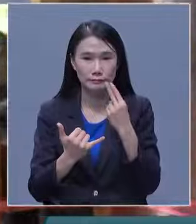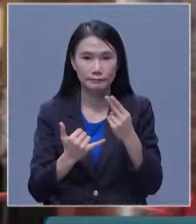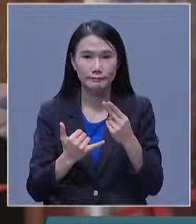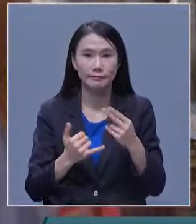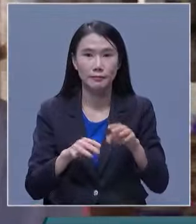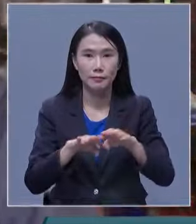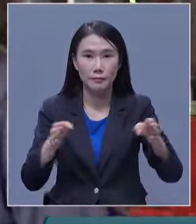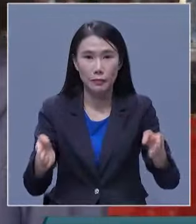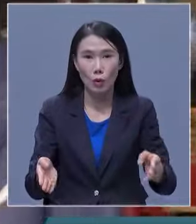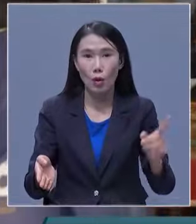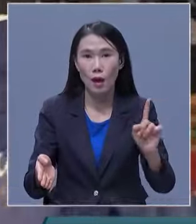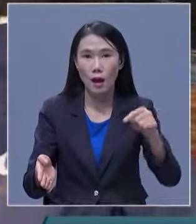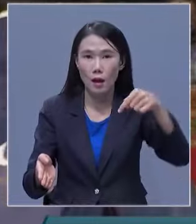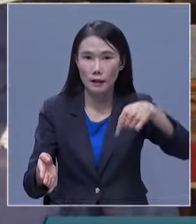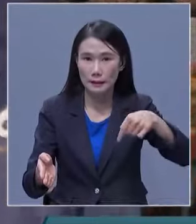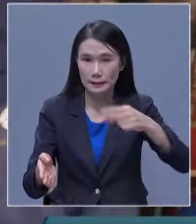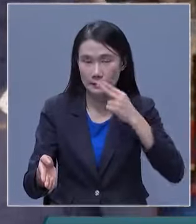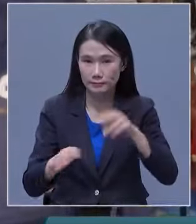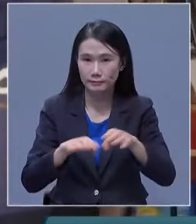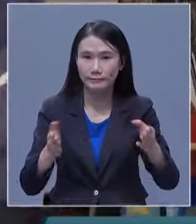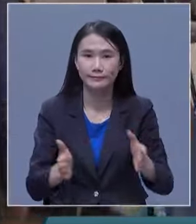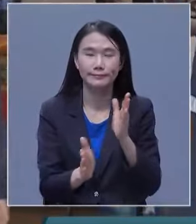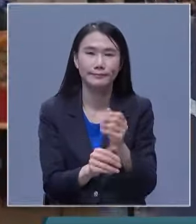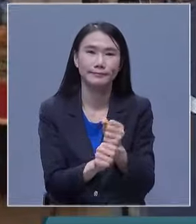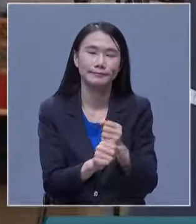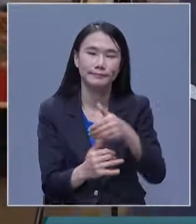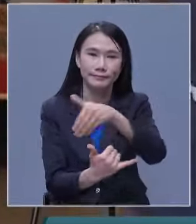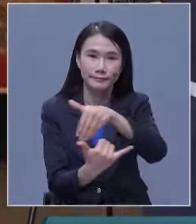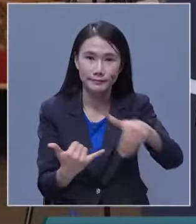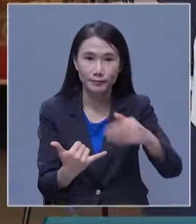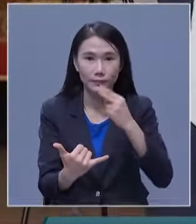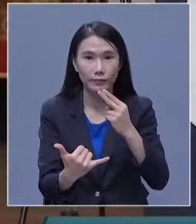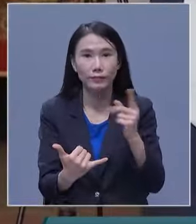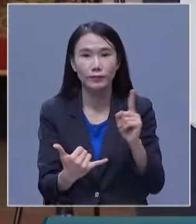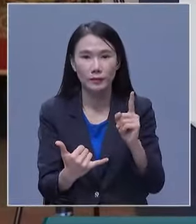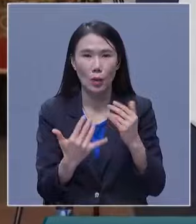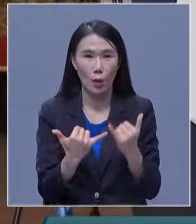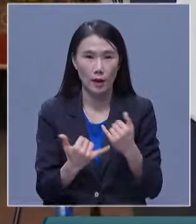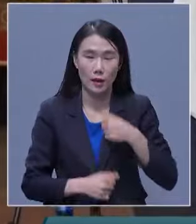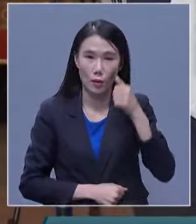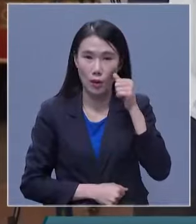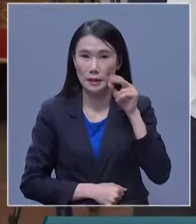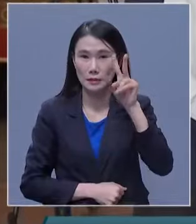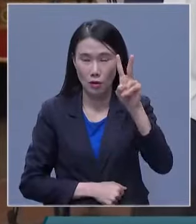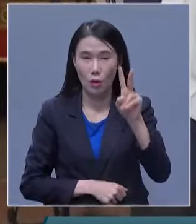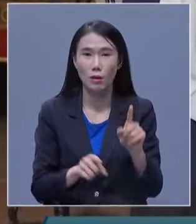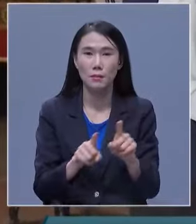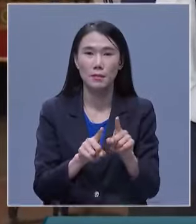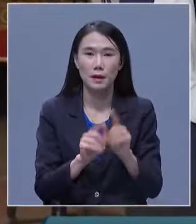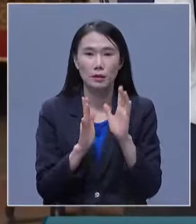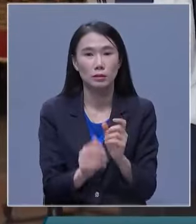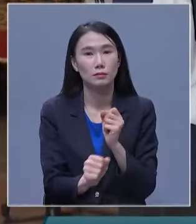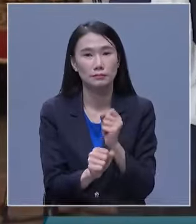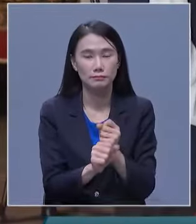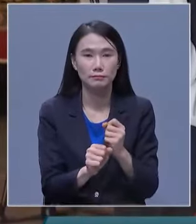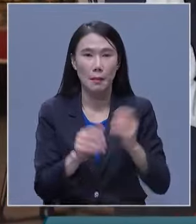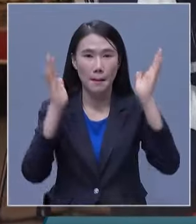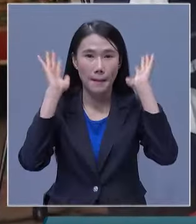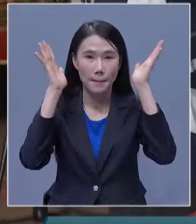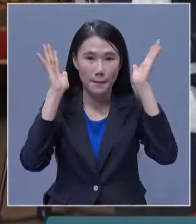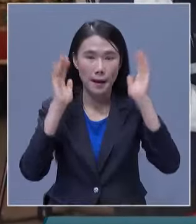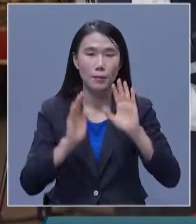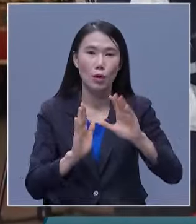คะเมื่อวานเป็นจุดที่เจ้าหน้าที่พิสูจน์หลักฐานจะอยู่กันแต่ว่าวันนี้เนี่ยเป็นทางเจ้าหน้าที่ประชาสัมพันธ์ของ